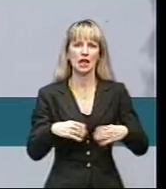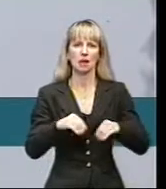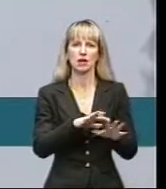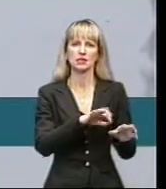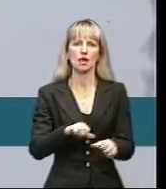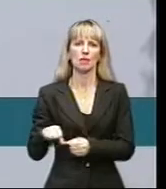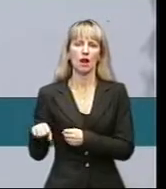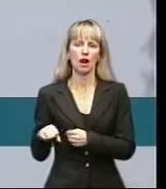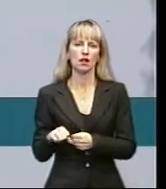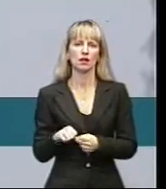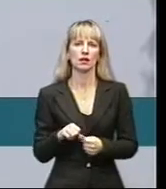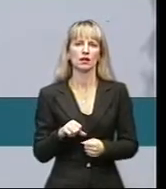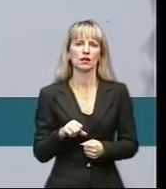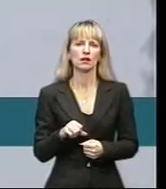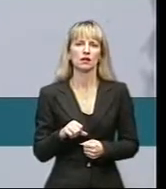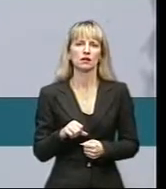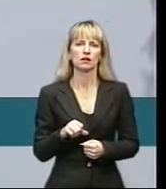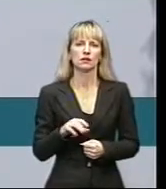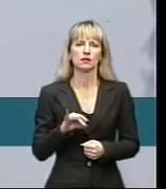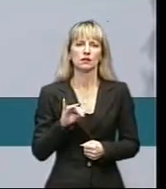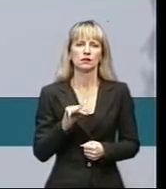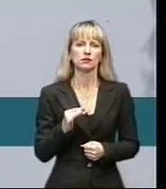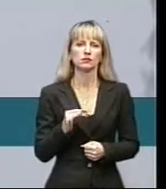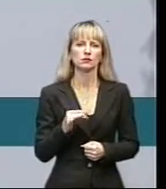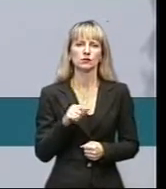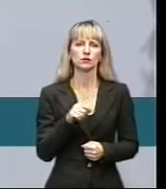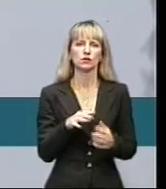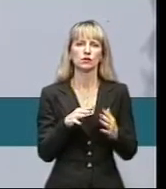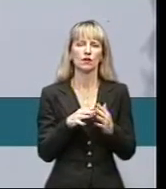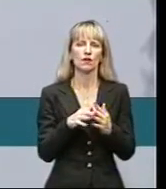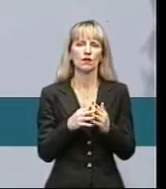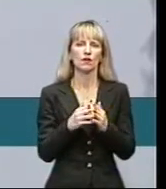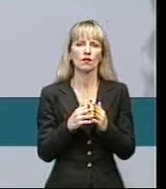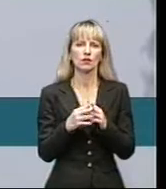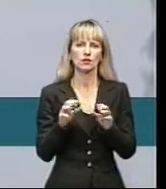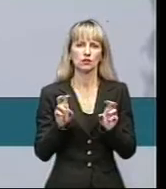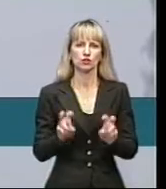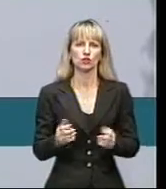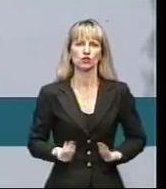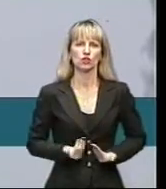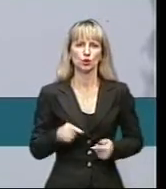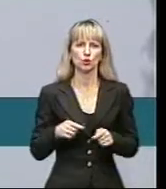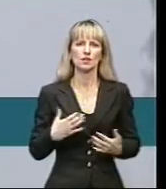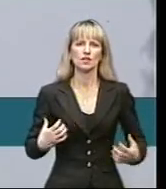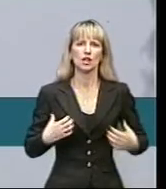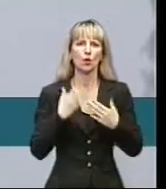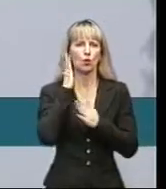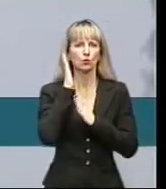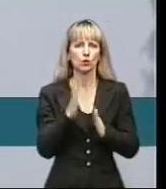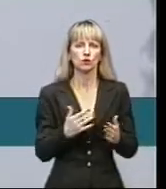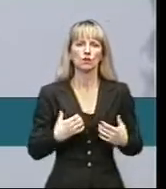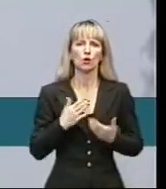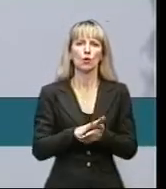сел, забирали, селили тут у, пробачте, страшних гуртожитках, у дуже важких умовах і